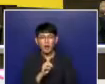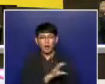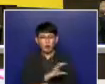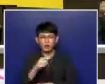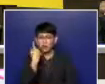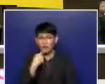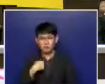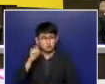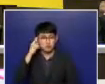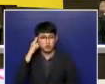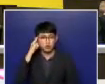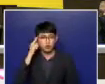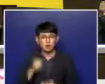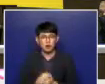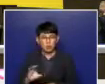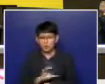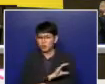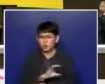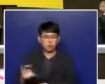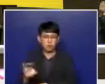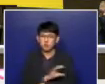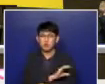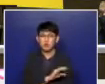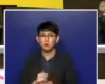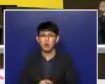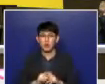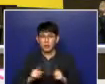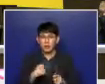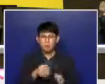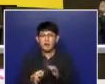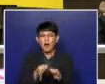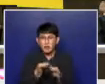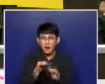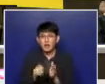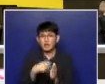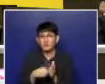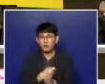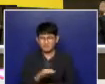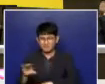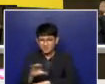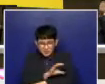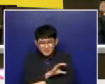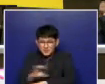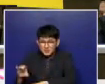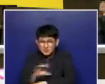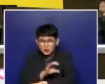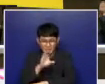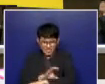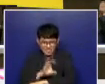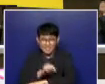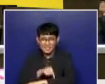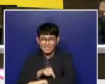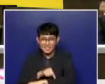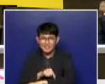ทำช่วยทำทีนี้เป็นรัฐบาลท้องถิ่นเป็นประชาธิปัตย์